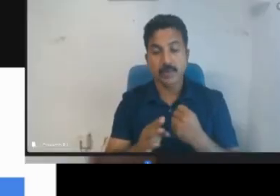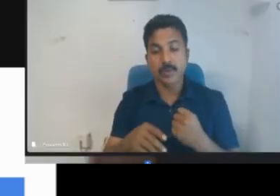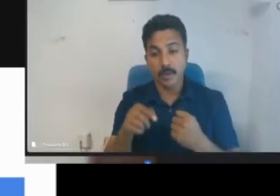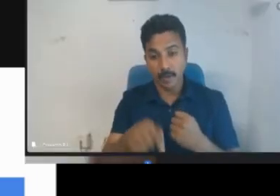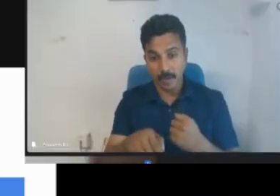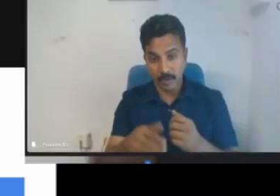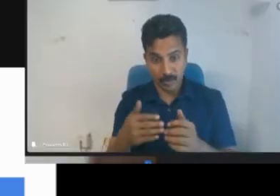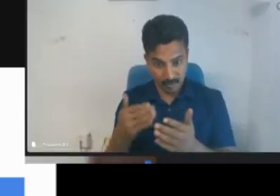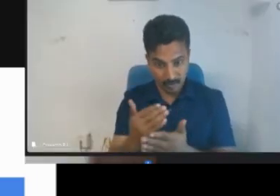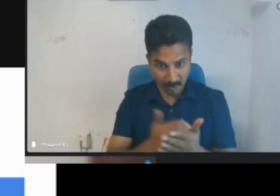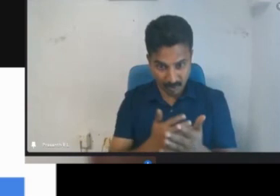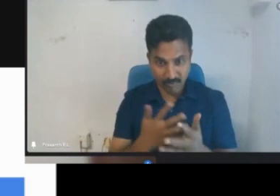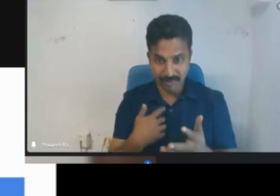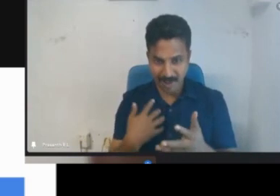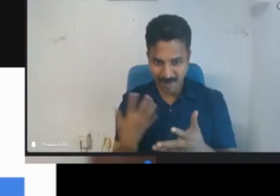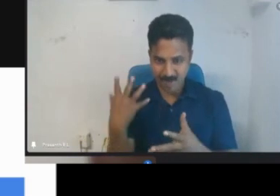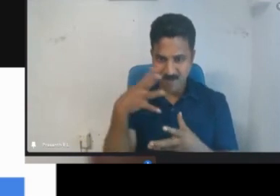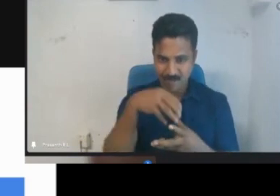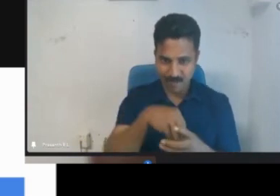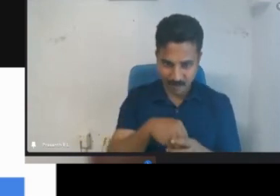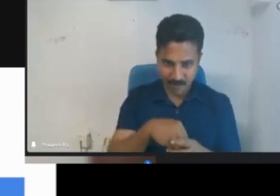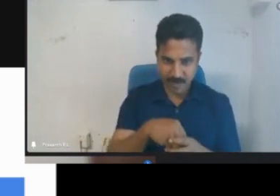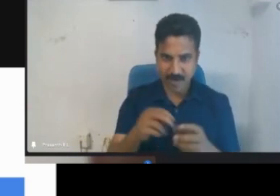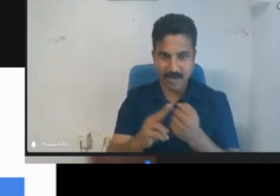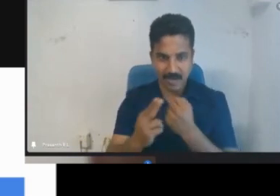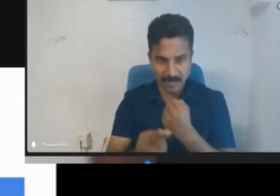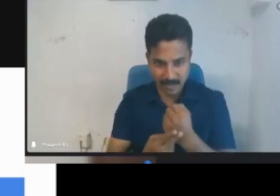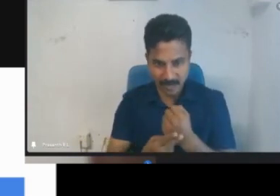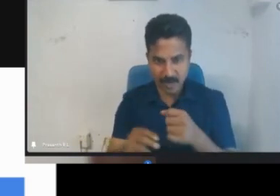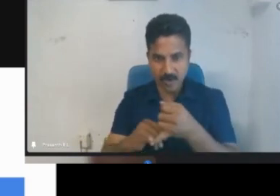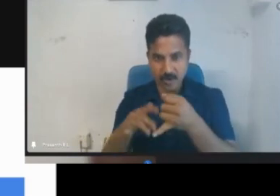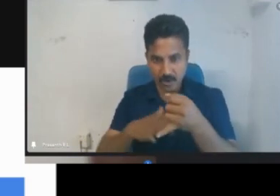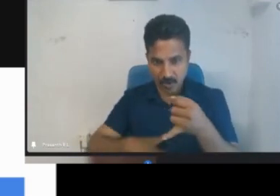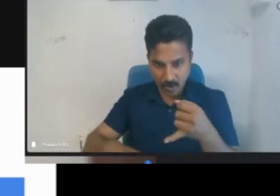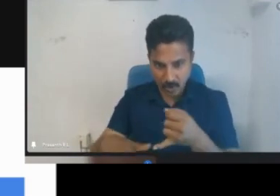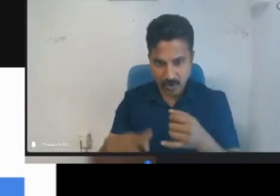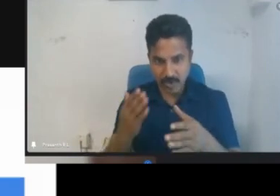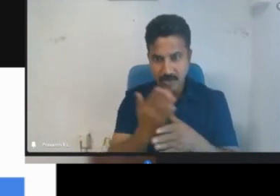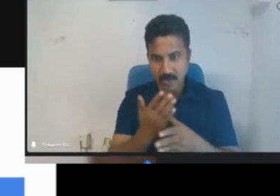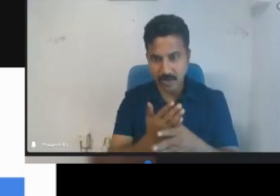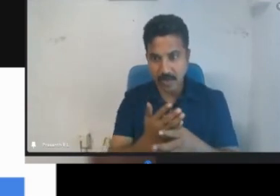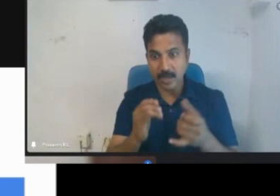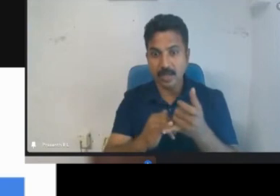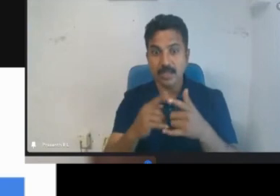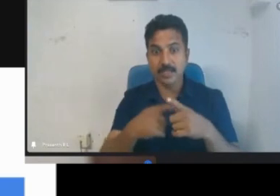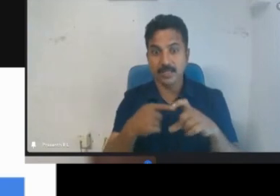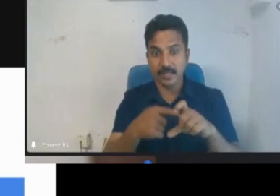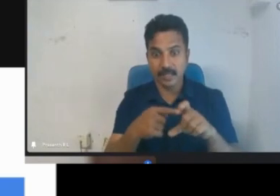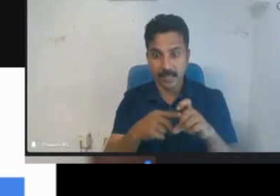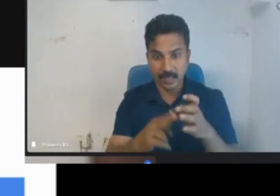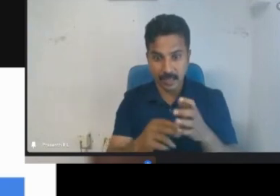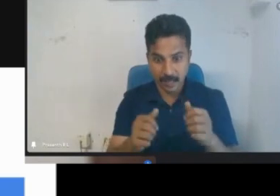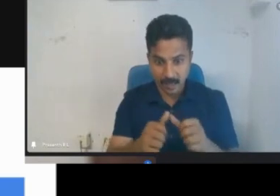നിഷിന്റെ ഈ ഒരു ഉദ്യമത്തില് എന്നെ പങ്കാളിയായി ചേർത്ത നിഷിന്റെ സോഷ്യൽ വർക്കറായി പ്രവർത്തിക്കുന്ന സജീനയ്ക്കും